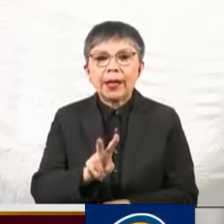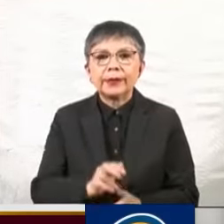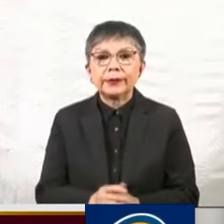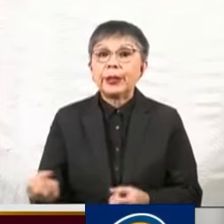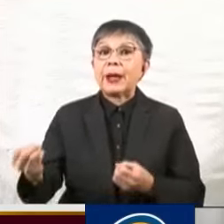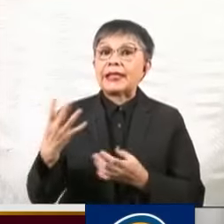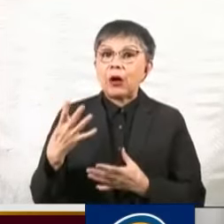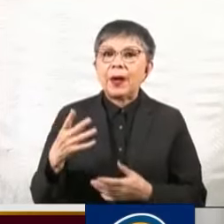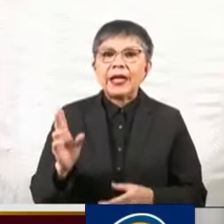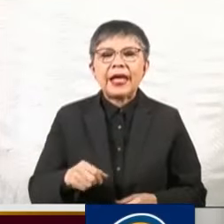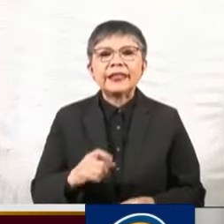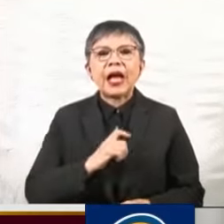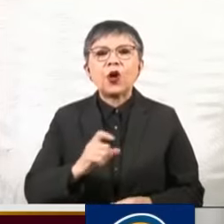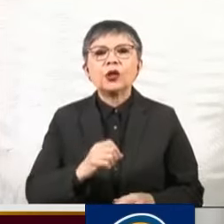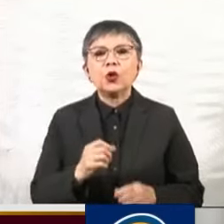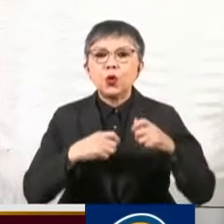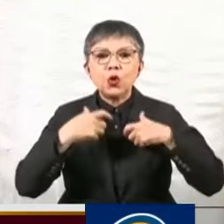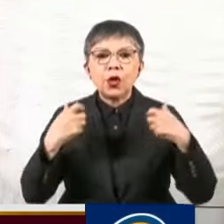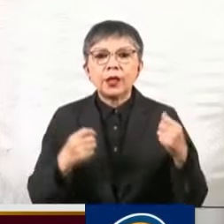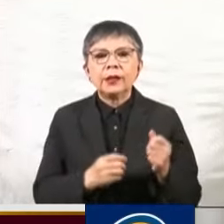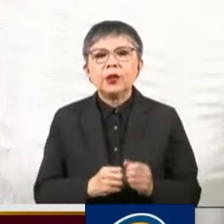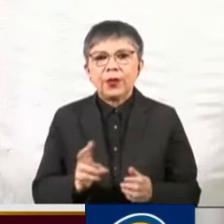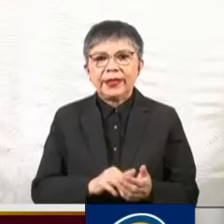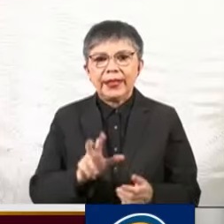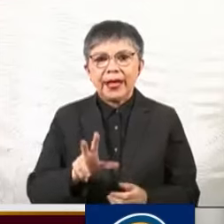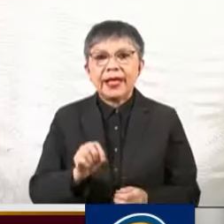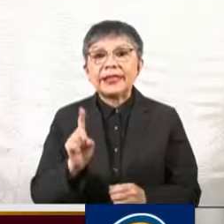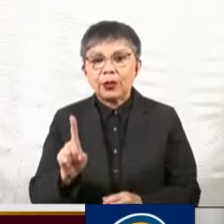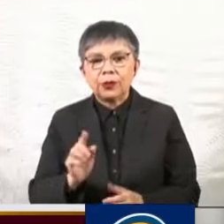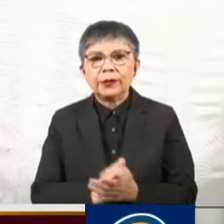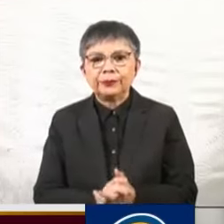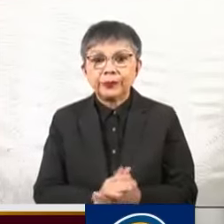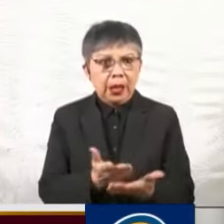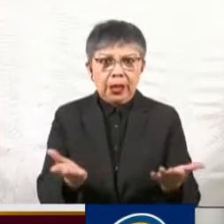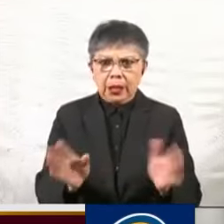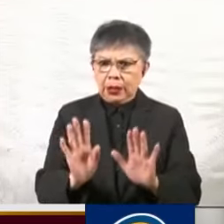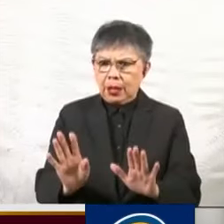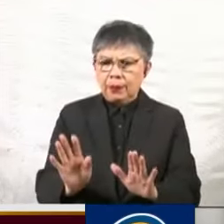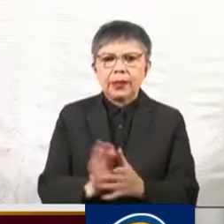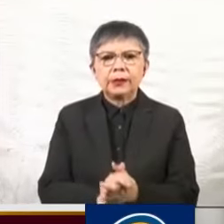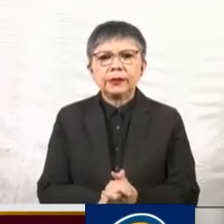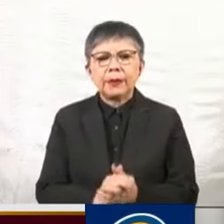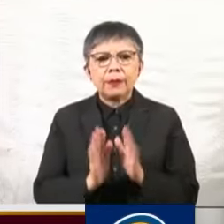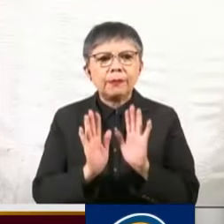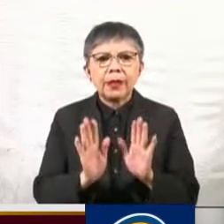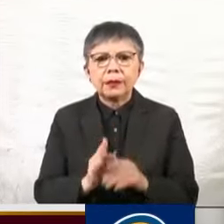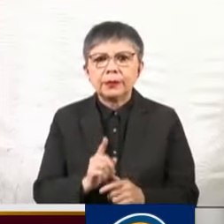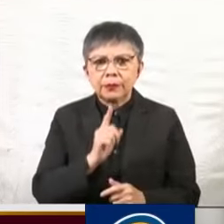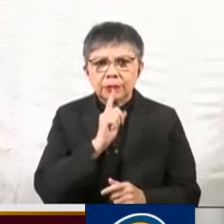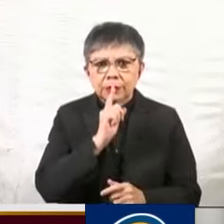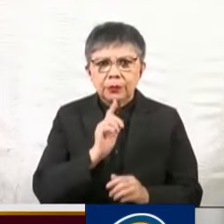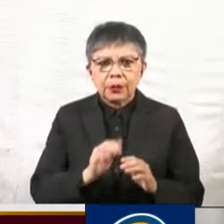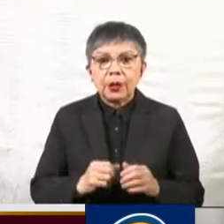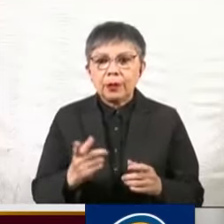jawaban dari calon wakil gubernur nomor urut 3 dan 1 dan kami mohon hadirin tenang terlebih dahulu Kami mohon semua hadirin